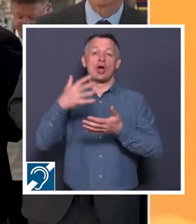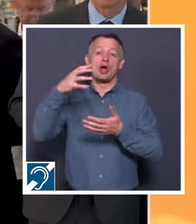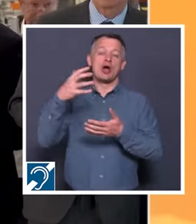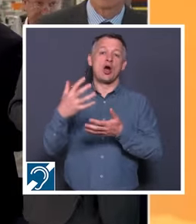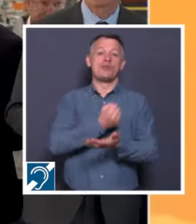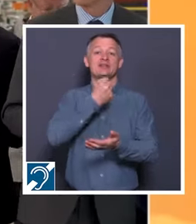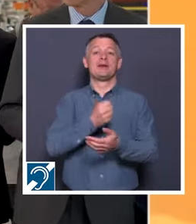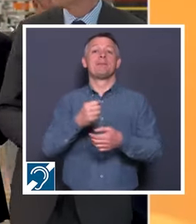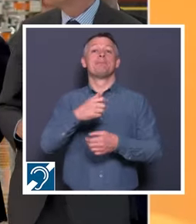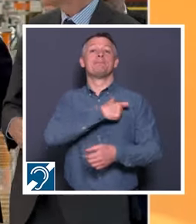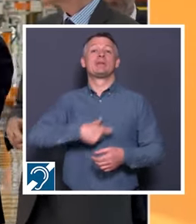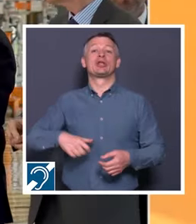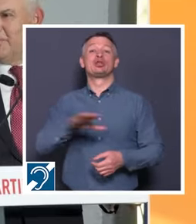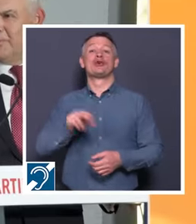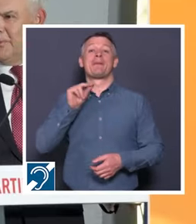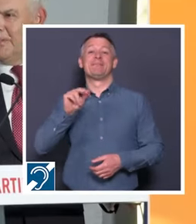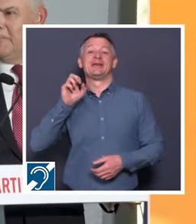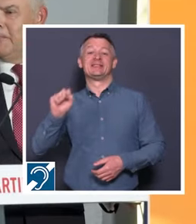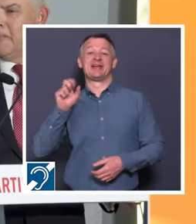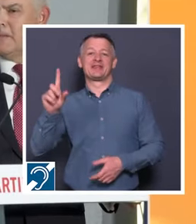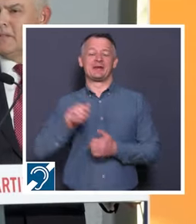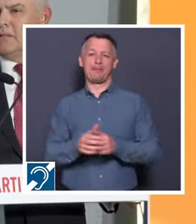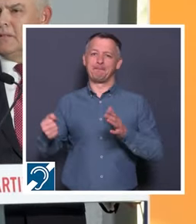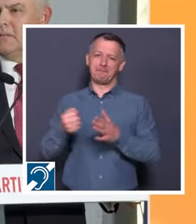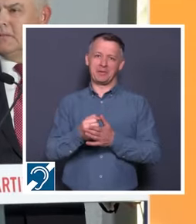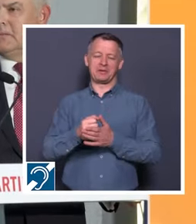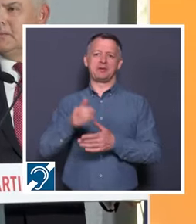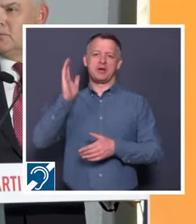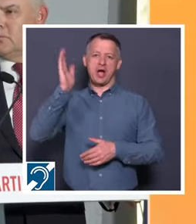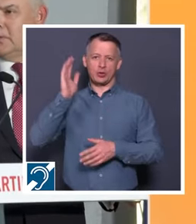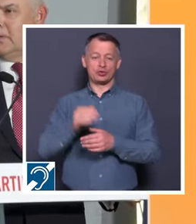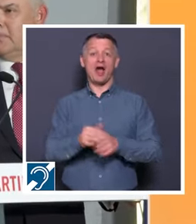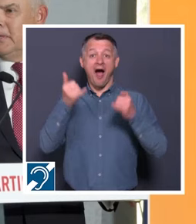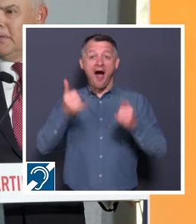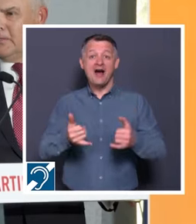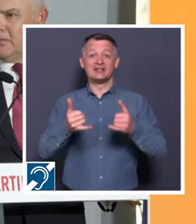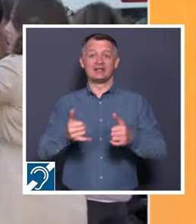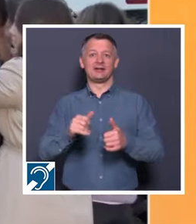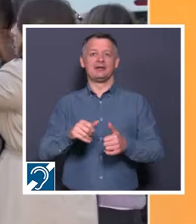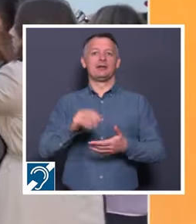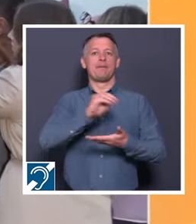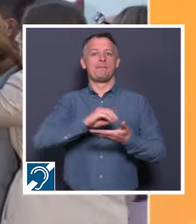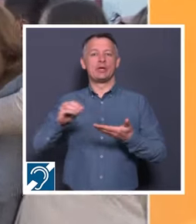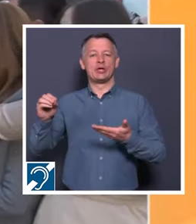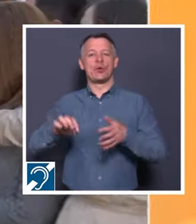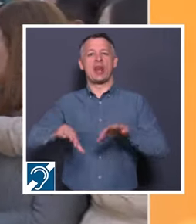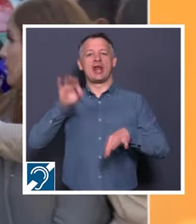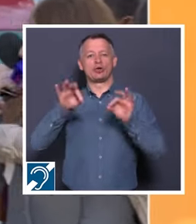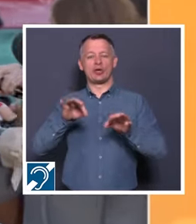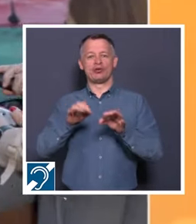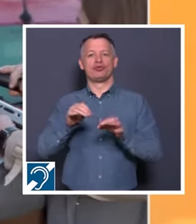primari din zona PSD. Până atunci, însă, astăzi, la Biroul Electoral Central se dă un